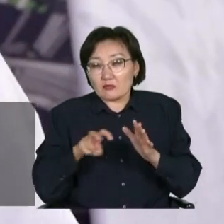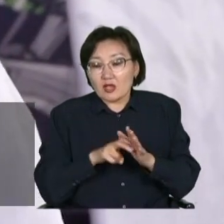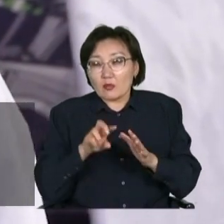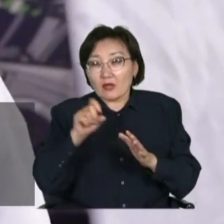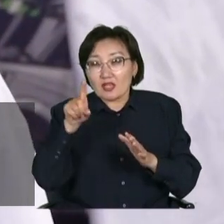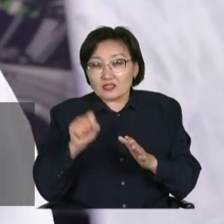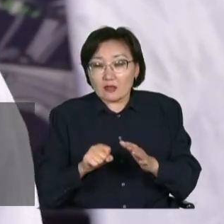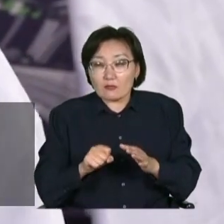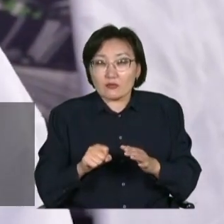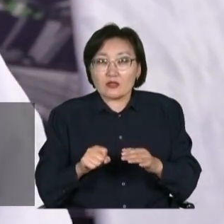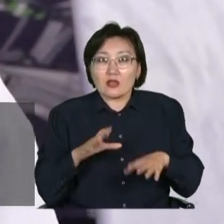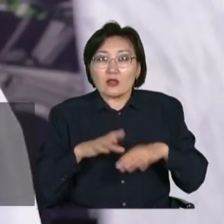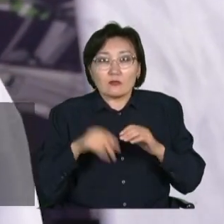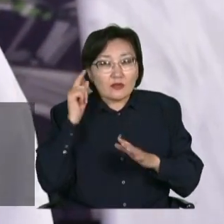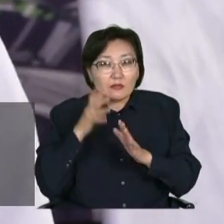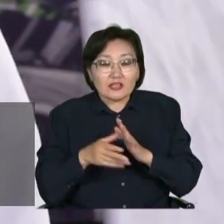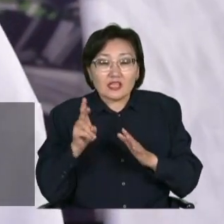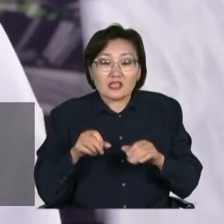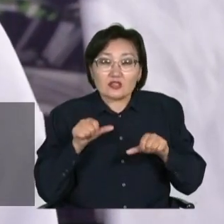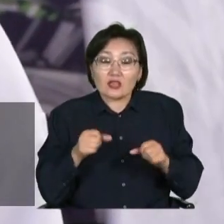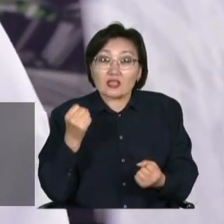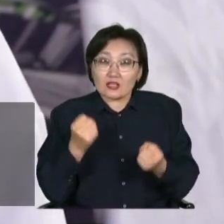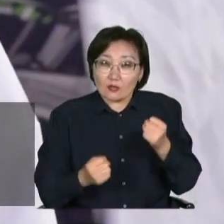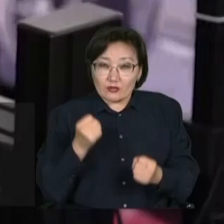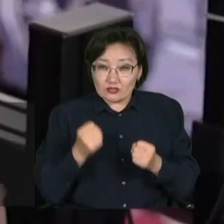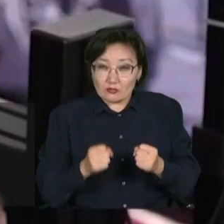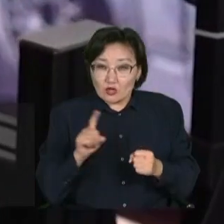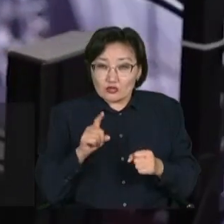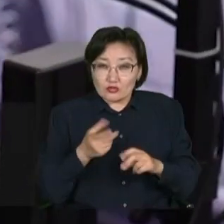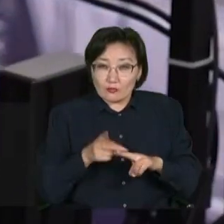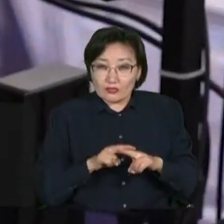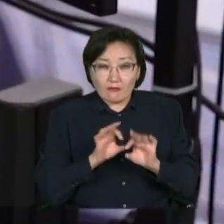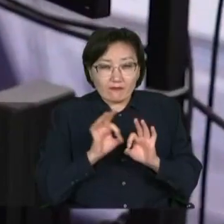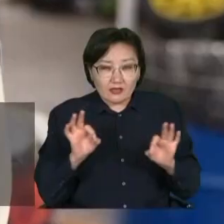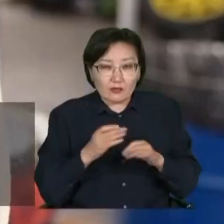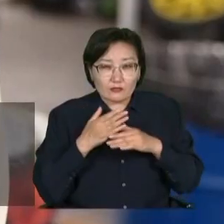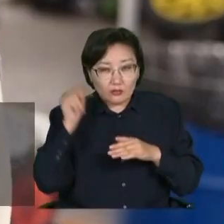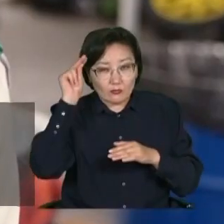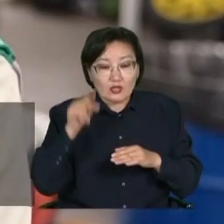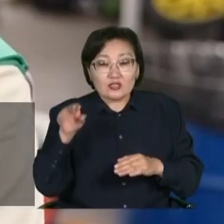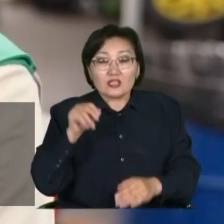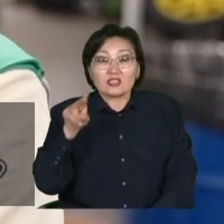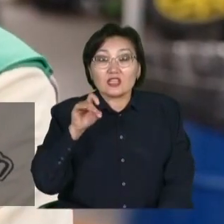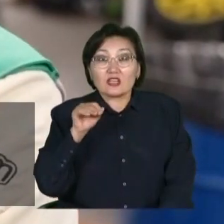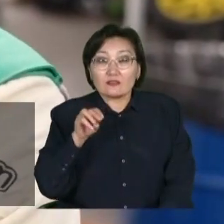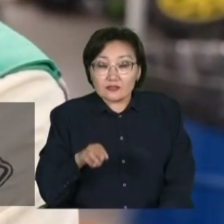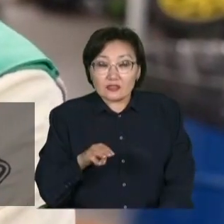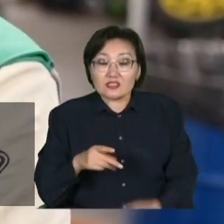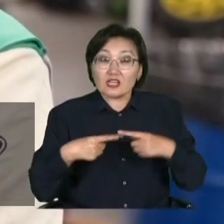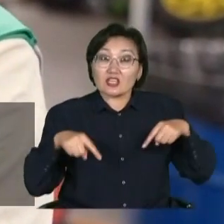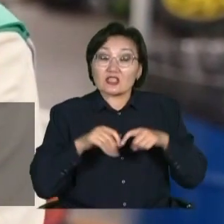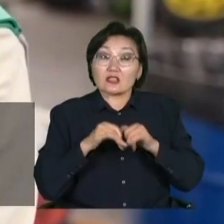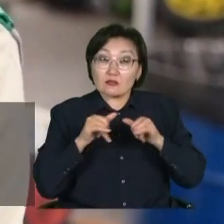база, моторика, понимание, как надо ехать, как держать машину в угле, что для этого нужно, великолепно. В целом дрифт развивается, организация